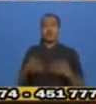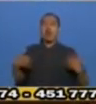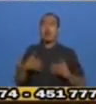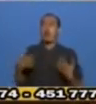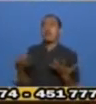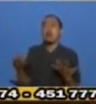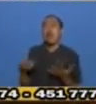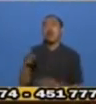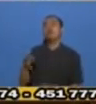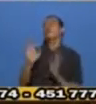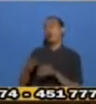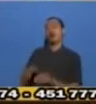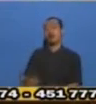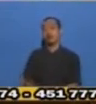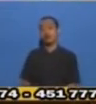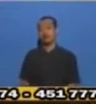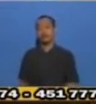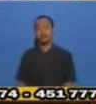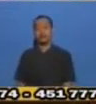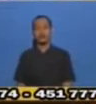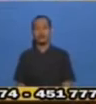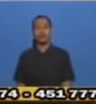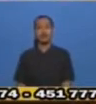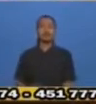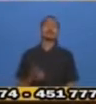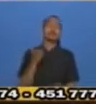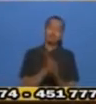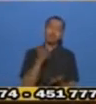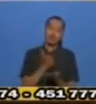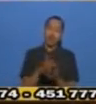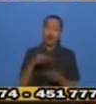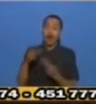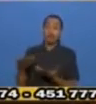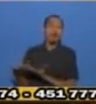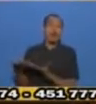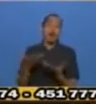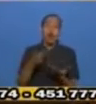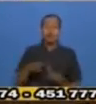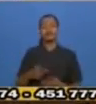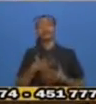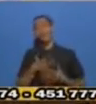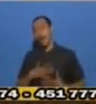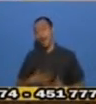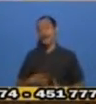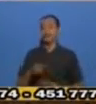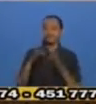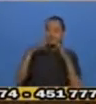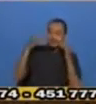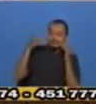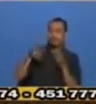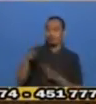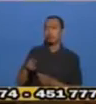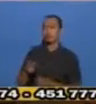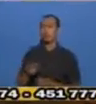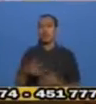hati, nggak akan terjadi seperti itu. Gitu. Jadi kalau ada orang yang mengatakan teman-teman intelektual, disabilitas dan yang lainnya